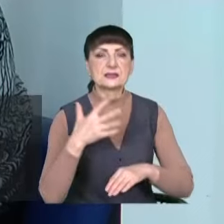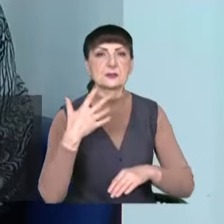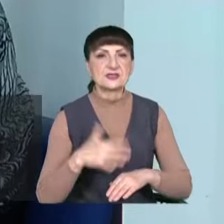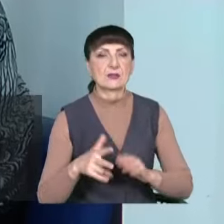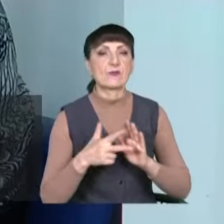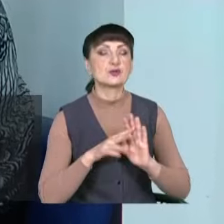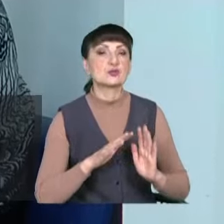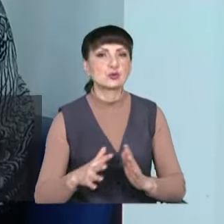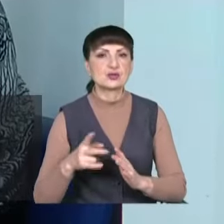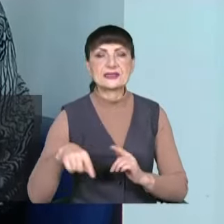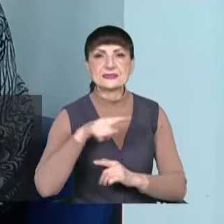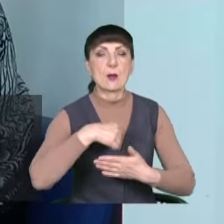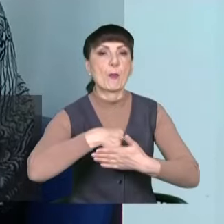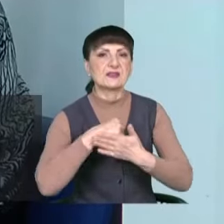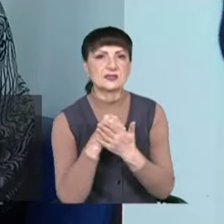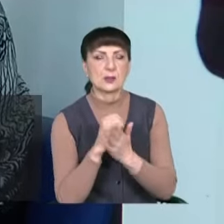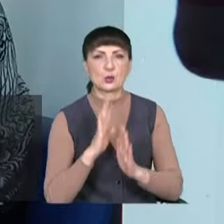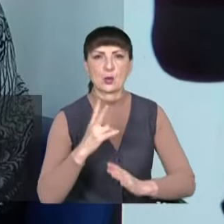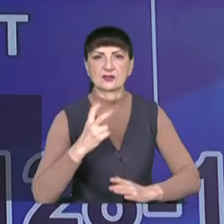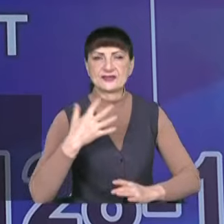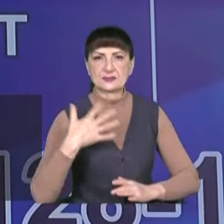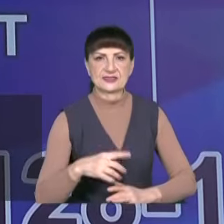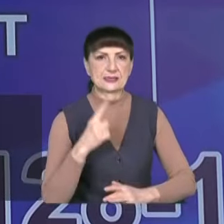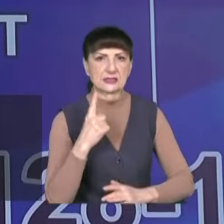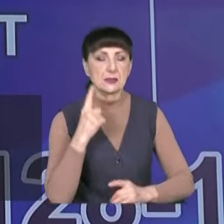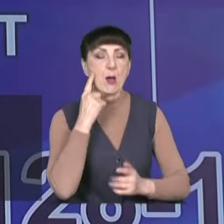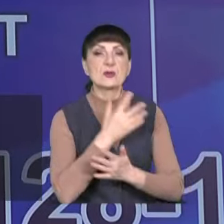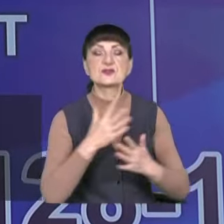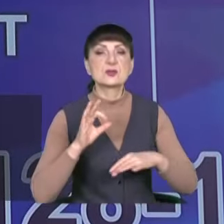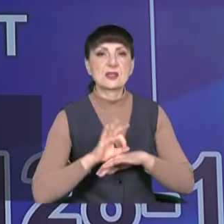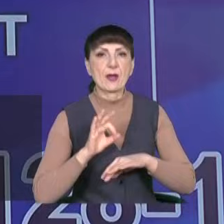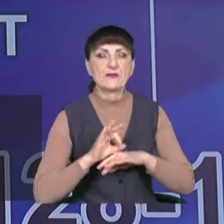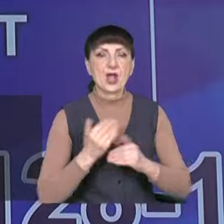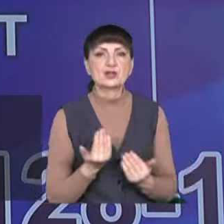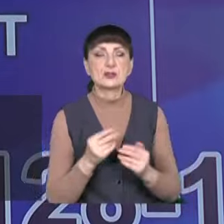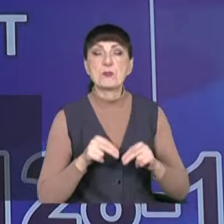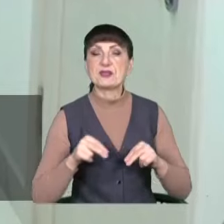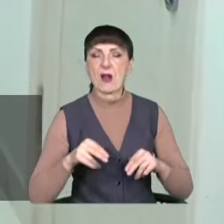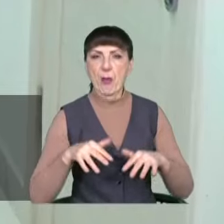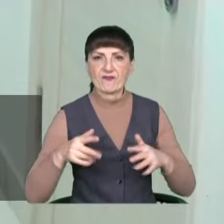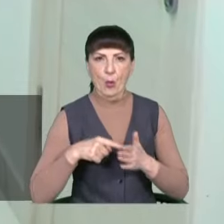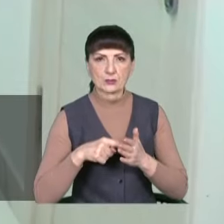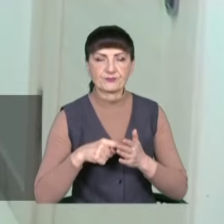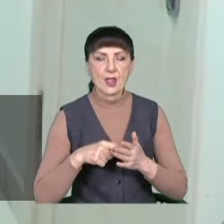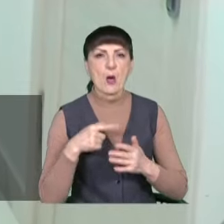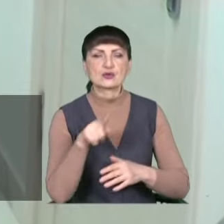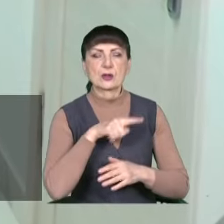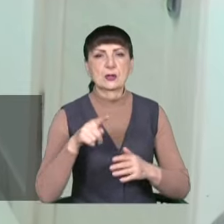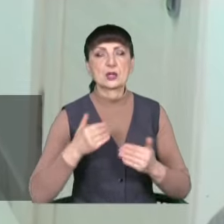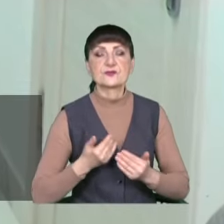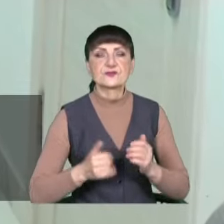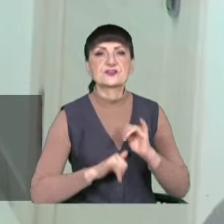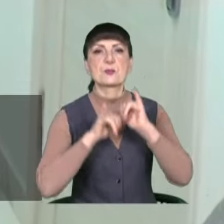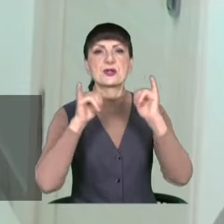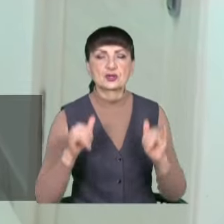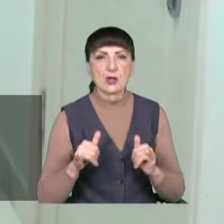358 случаях. Из них подтвердились 251. Большинство заболевших – жители Петропавловска. Вспышку заболеваемости специалисты